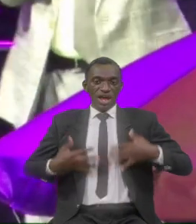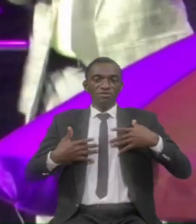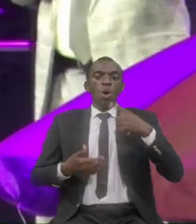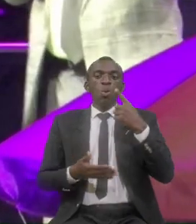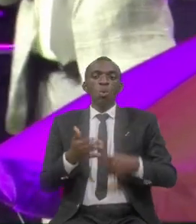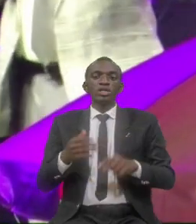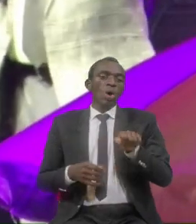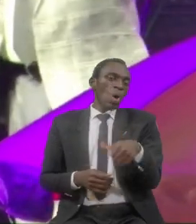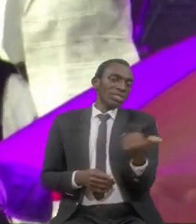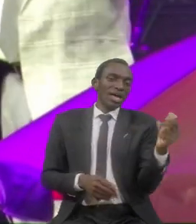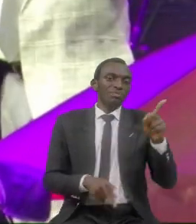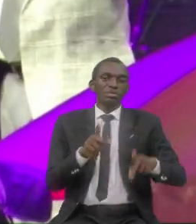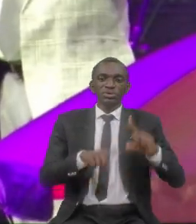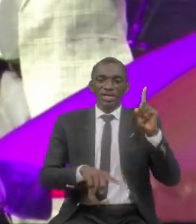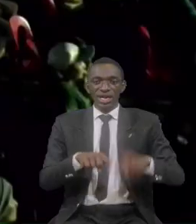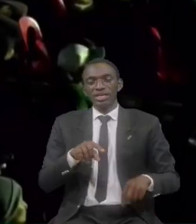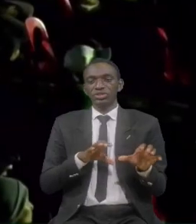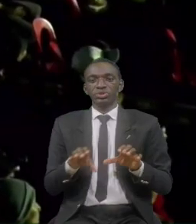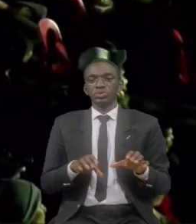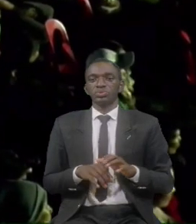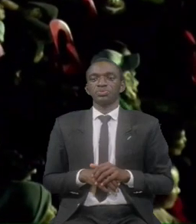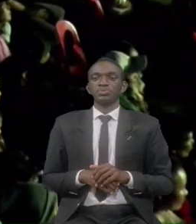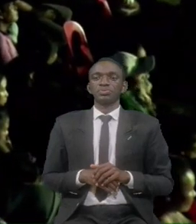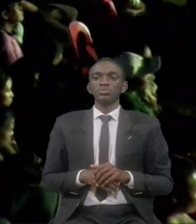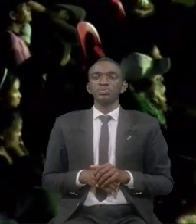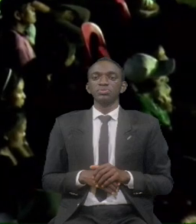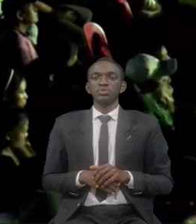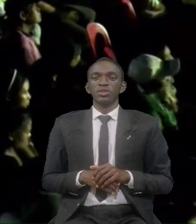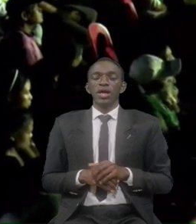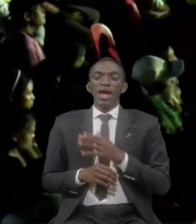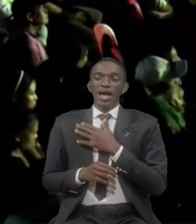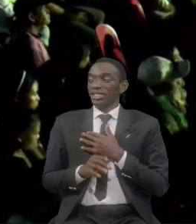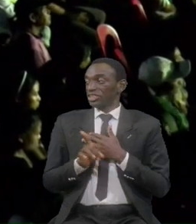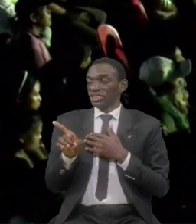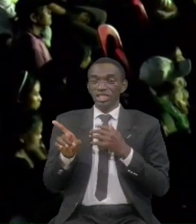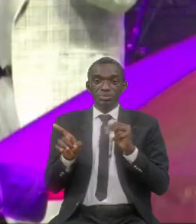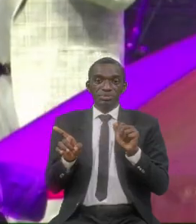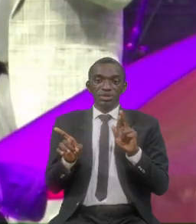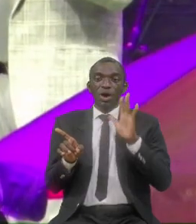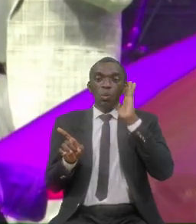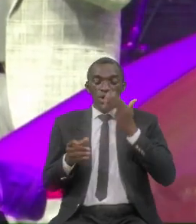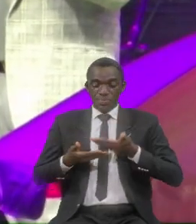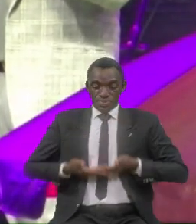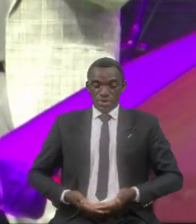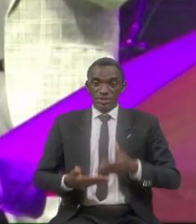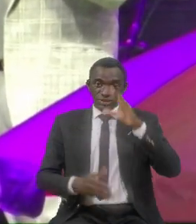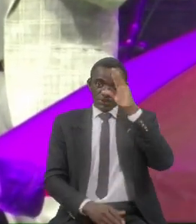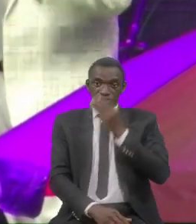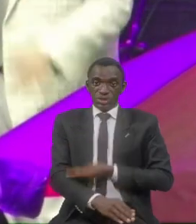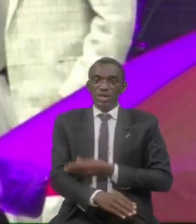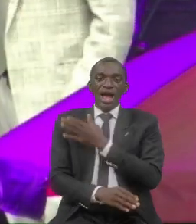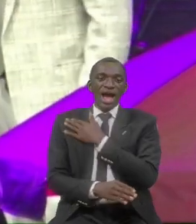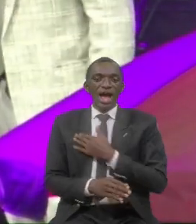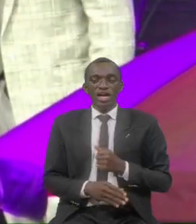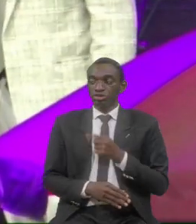ka anak nga makahimo sa imong kinabuhi sa mga mahimo. And she shall bring forth a son. O sa iyang pagdala sa iyang anak. And thou shalt call his